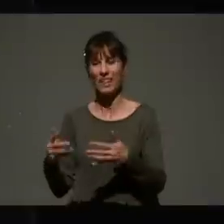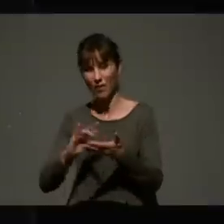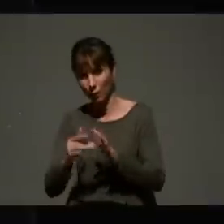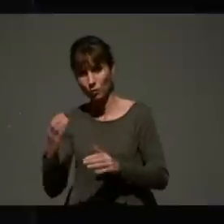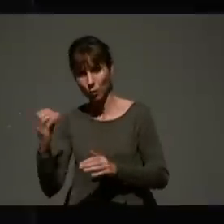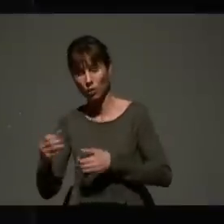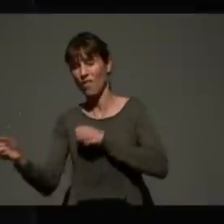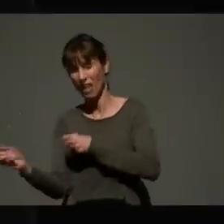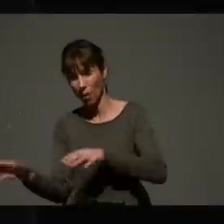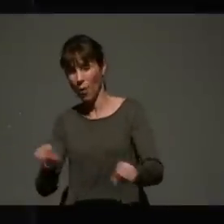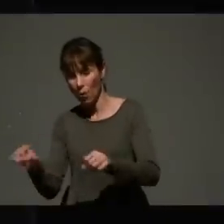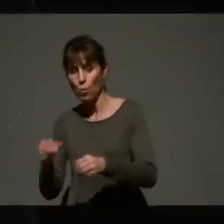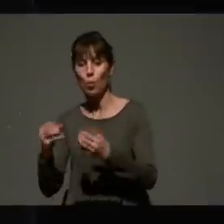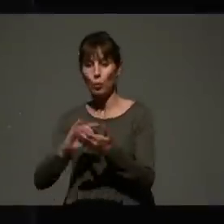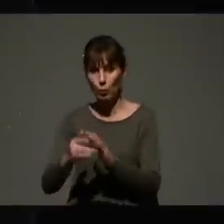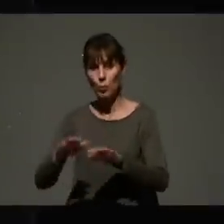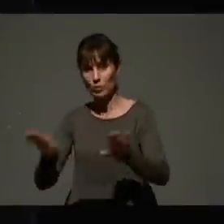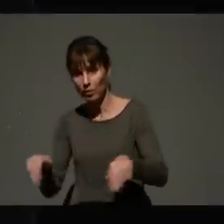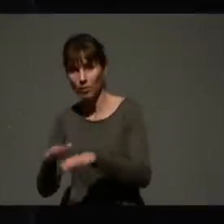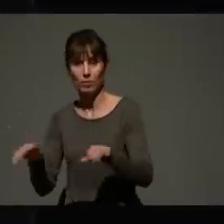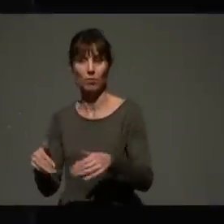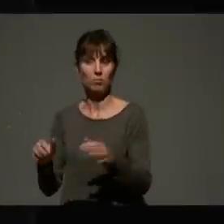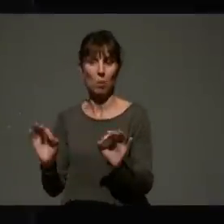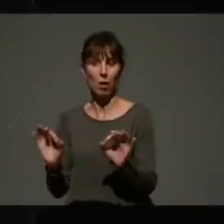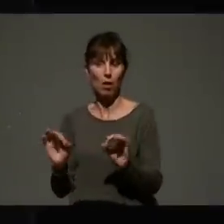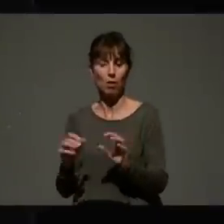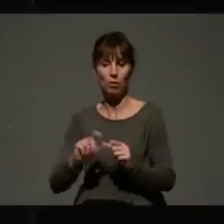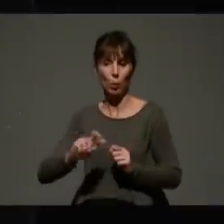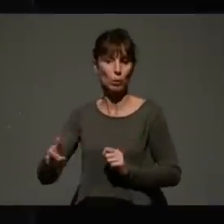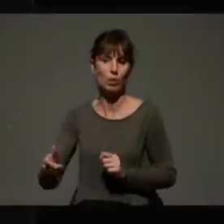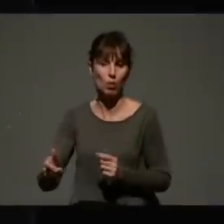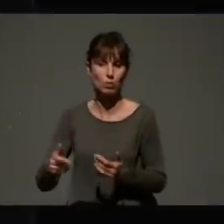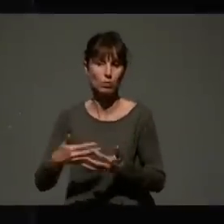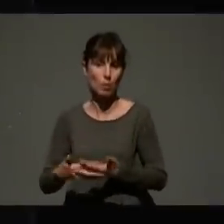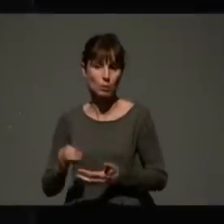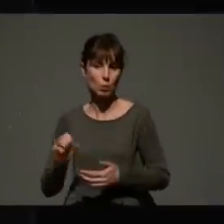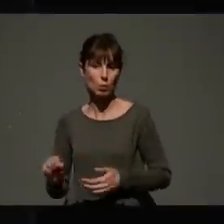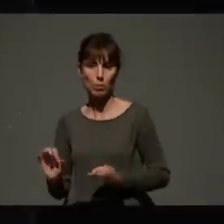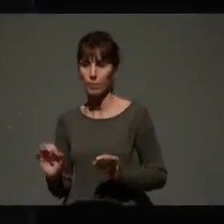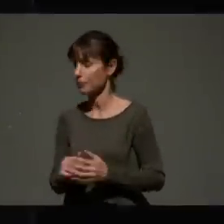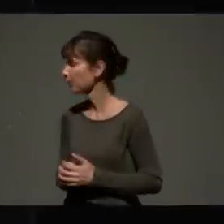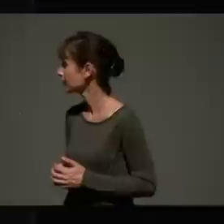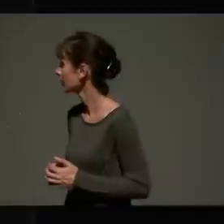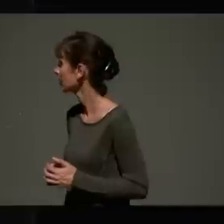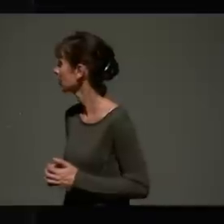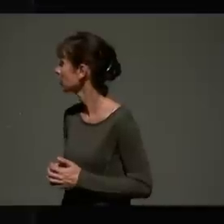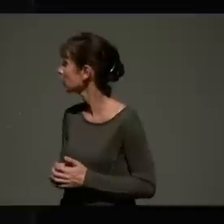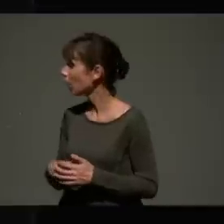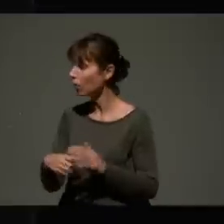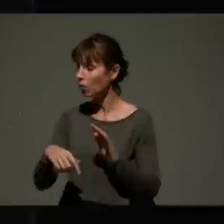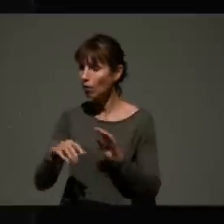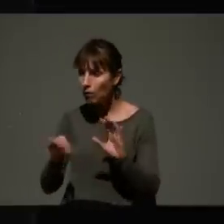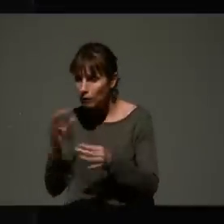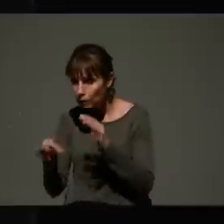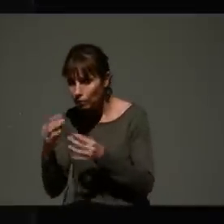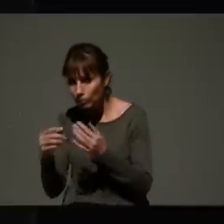vélo, si on ne fait que de la natation, ça n'a aucun effet, ou ça peut même avoir un effet délétère sur la masse osseuse. Donc là, ce sont des points très importants en termes de